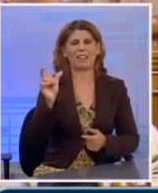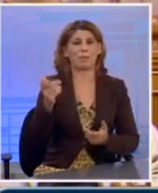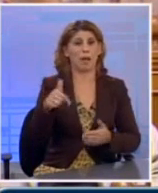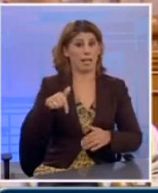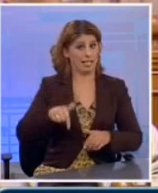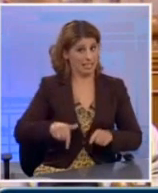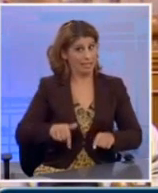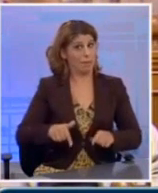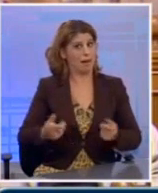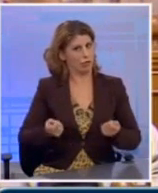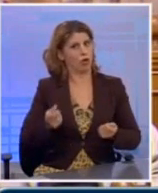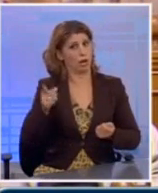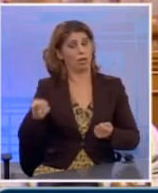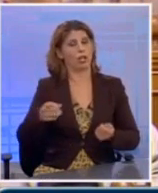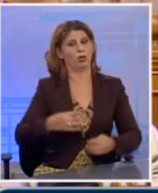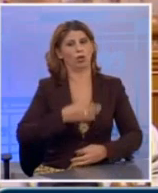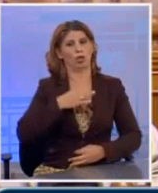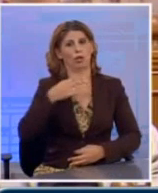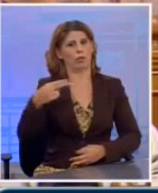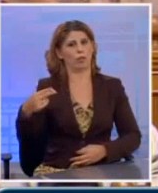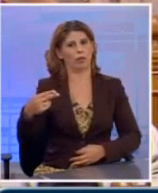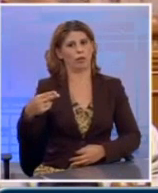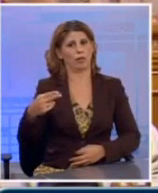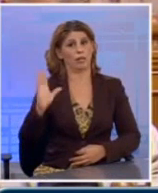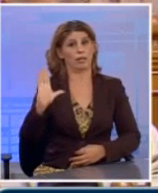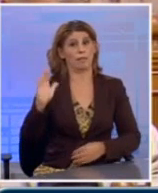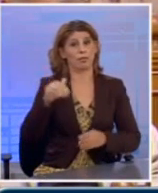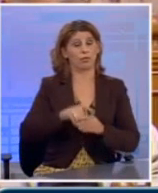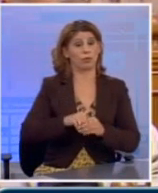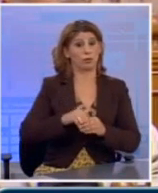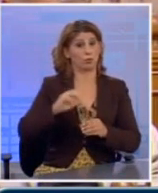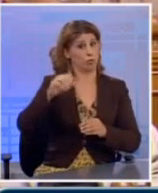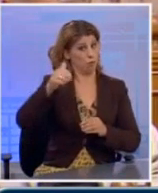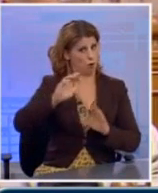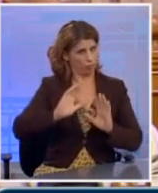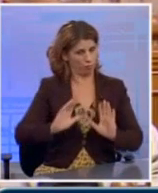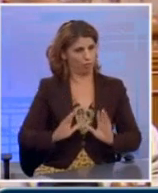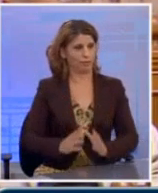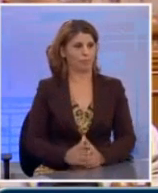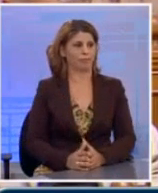Σήμερα θα το κάνω για τον κύριο Θεοδωράκη, ας μην τον κατατάσω στους πρώτους.